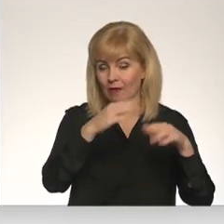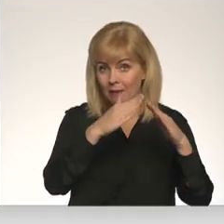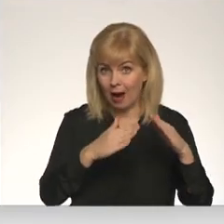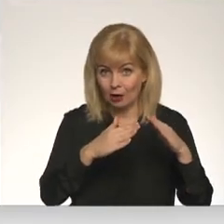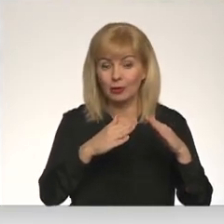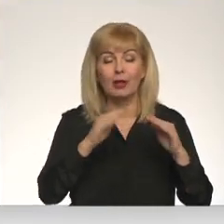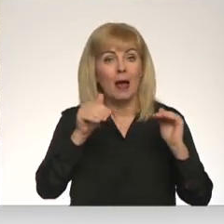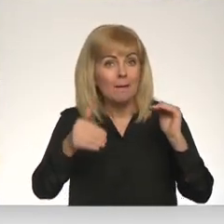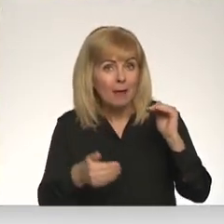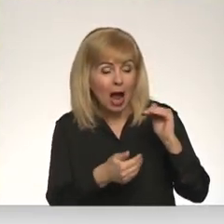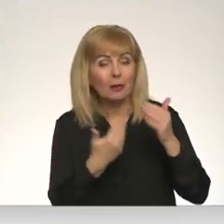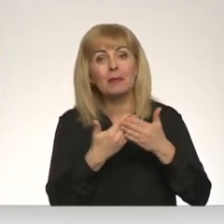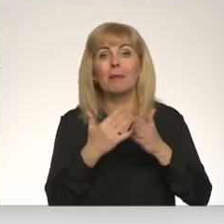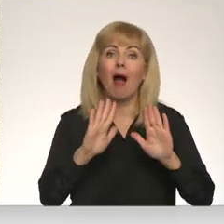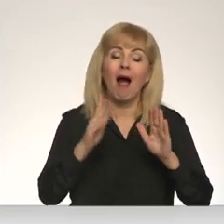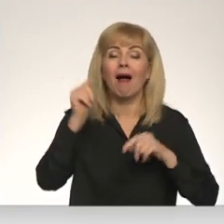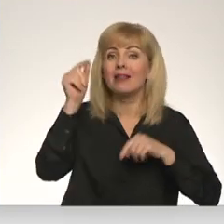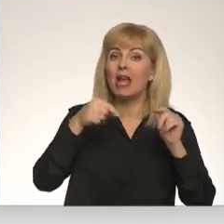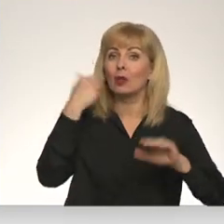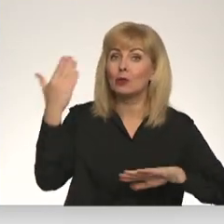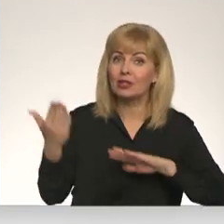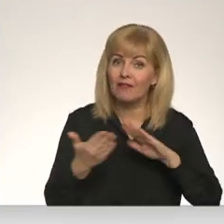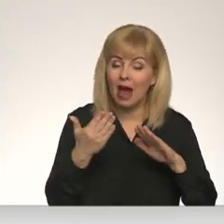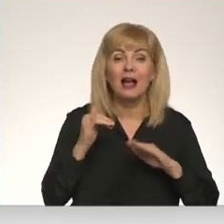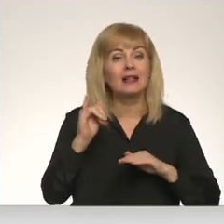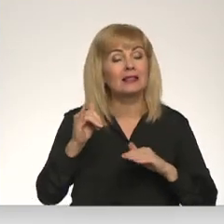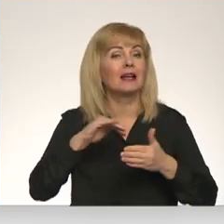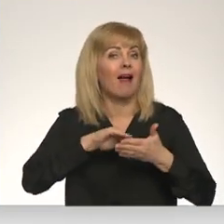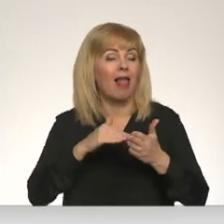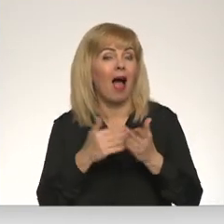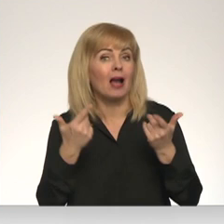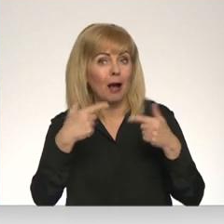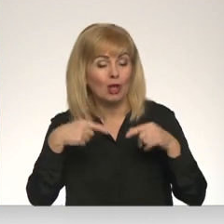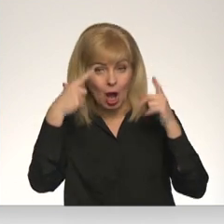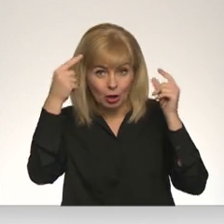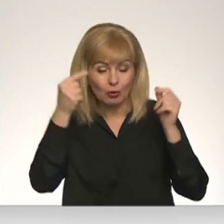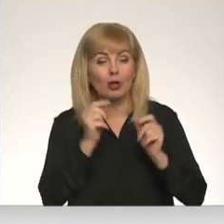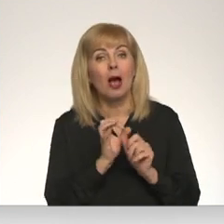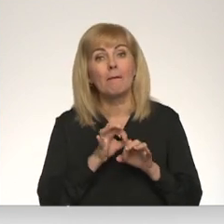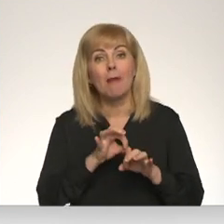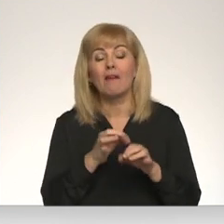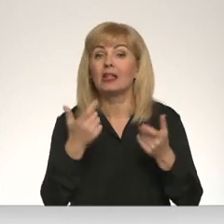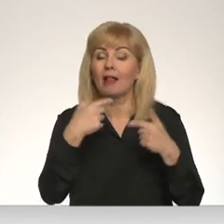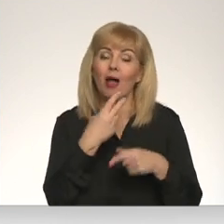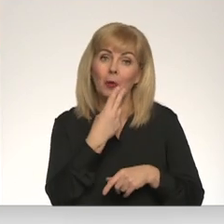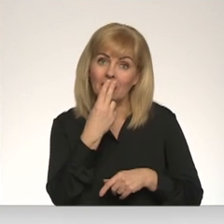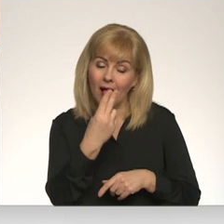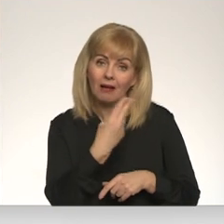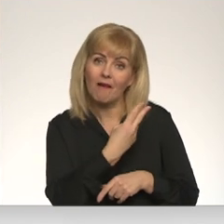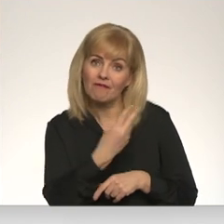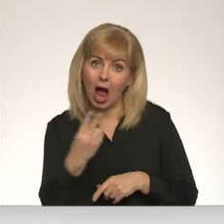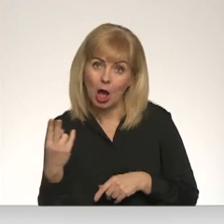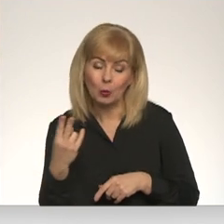kuras var patvērties arī no lietus un vēja, lai sliktu laikapstākļu gadījumā pie Lūšiem varētu pavadīt ilgāk laika. Tas galvenais mērķis